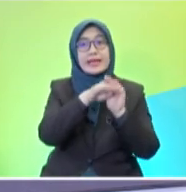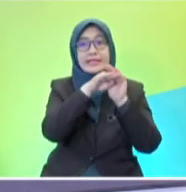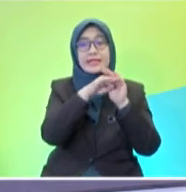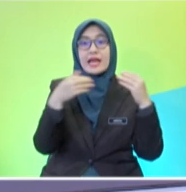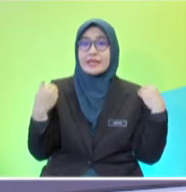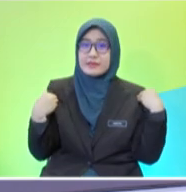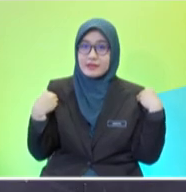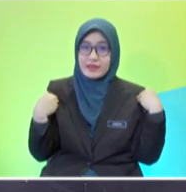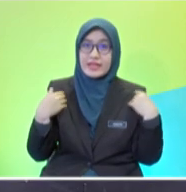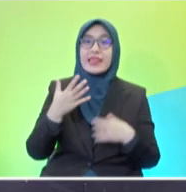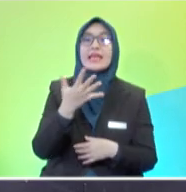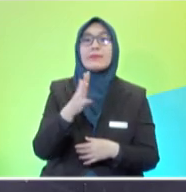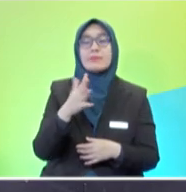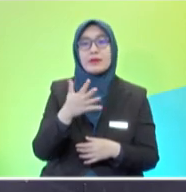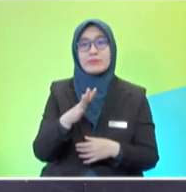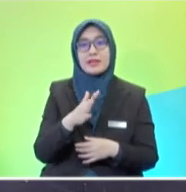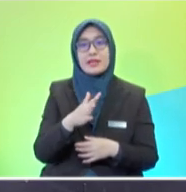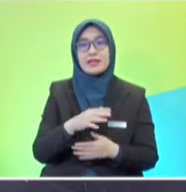semakin banyak tuh